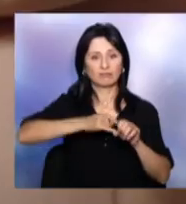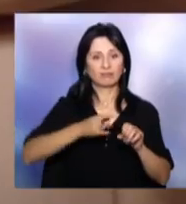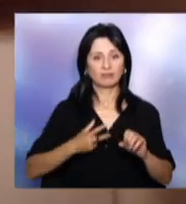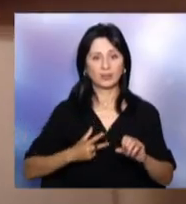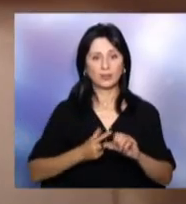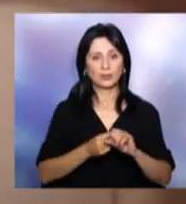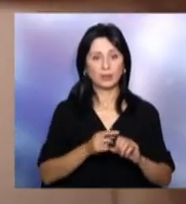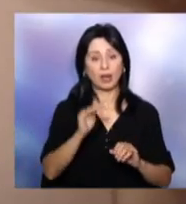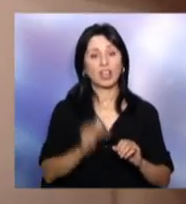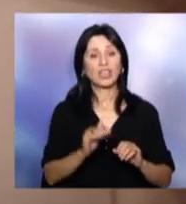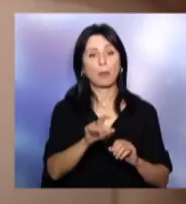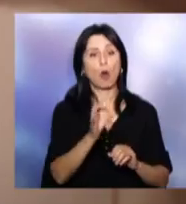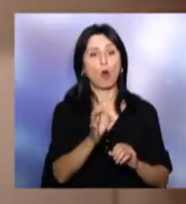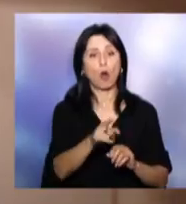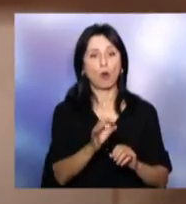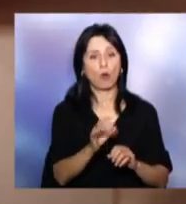ამ ხრელიდან